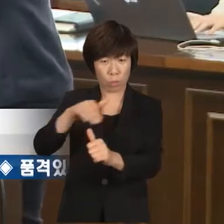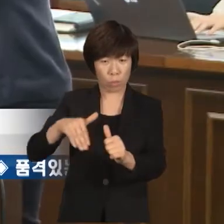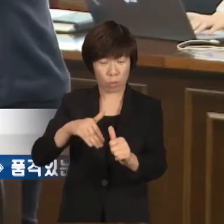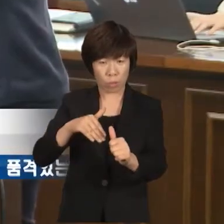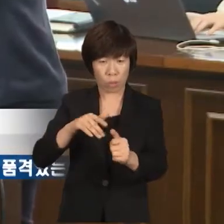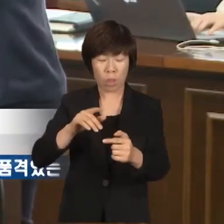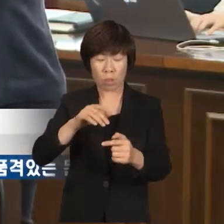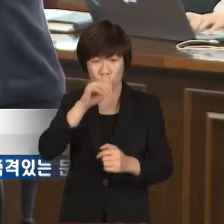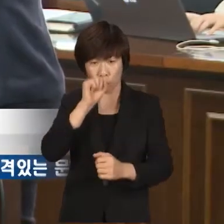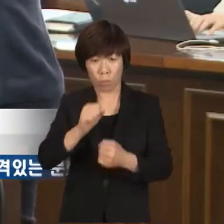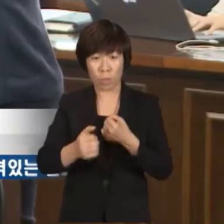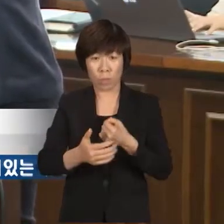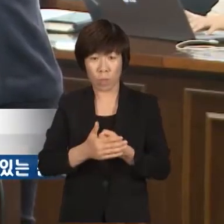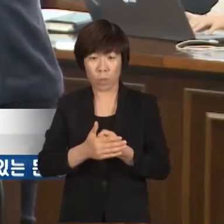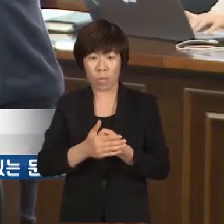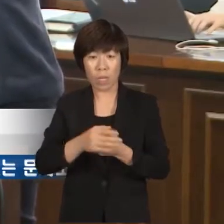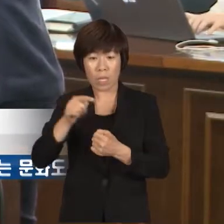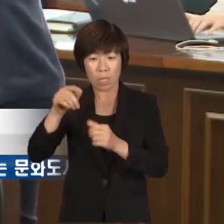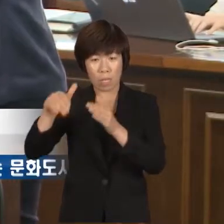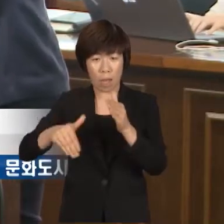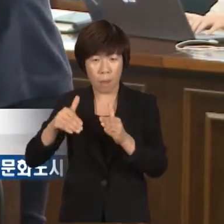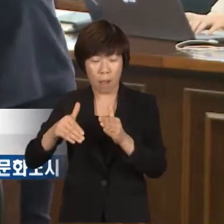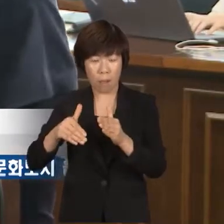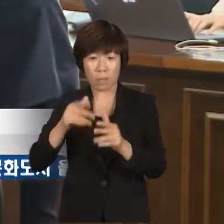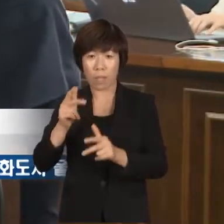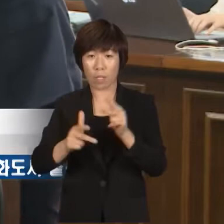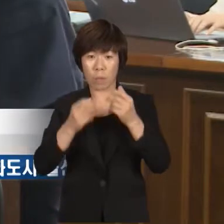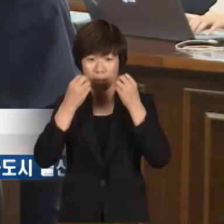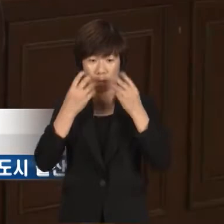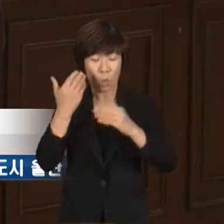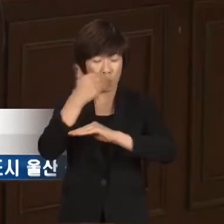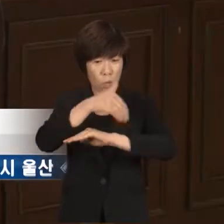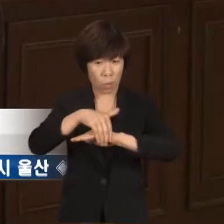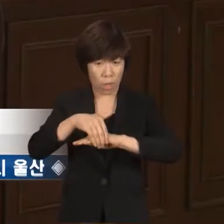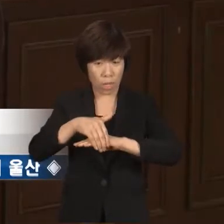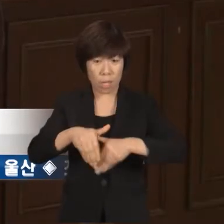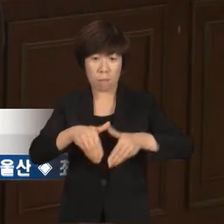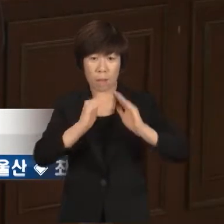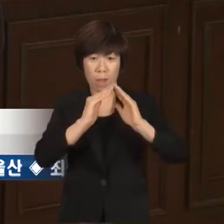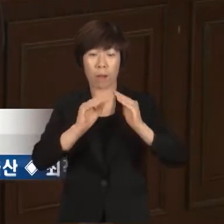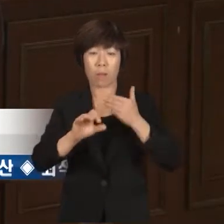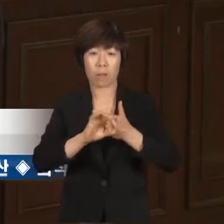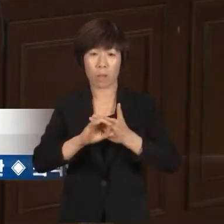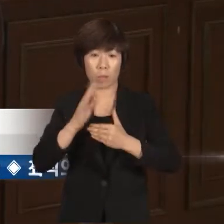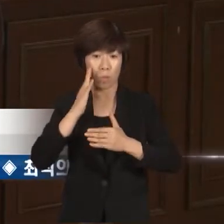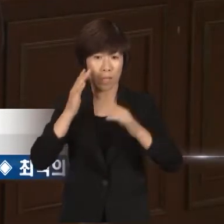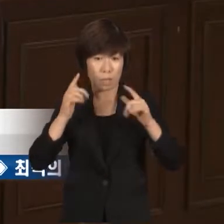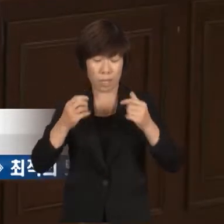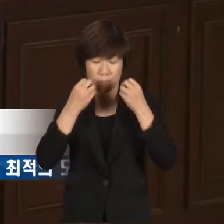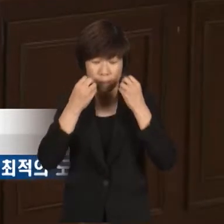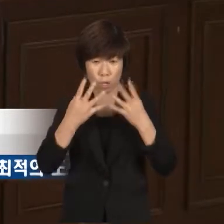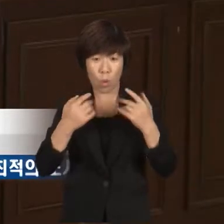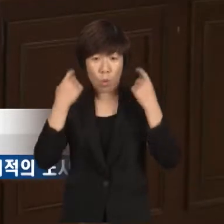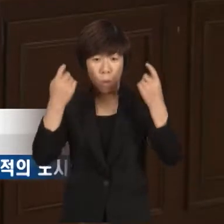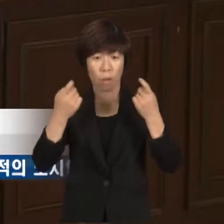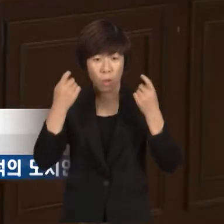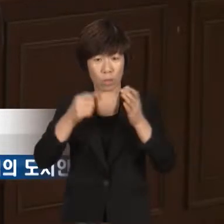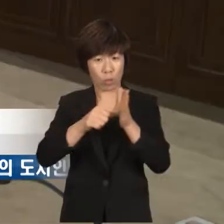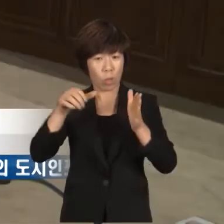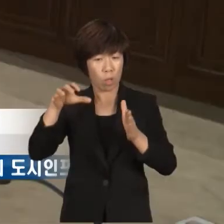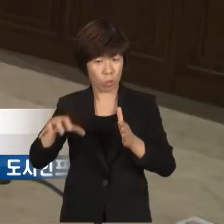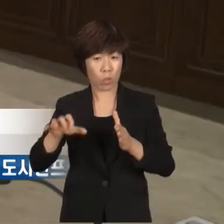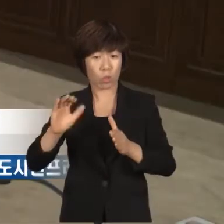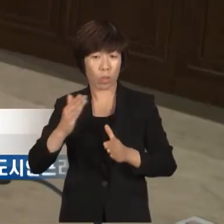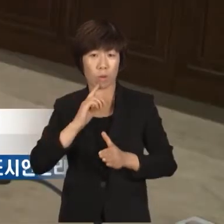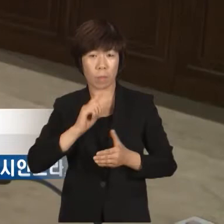대처해 강동권 개발 사업의 새로운 마스터 플랜이 수립되면 울산의 새로운 관광 명소로 조성될 것이라고